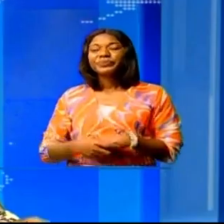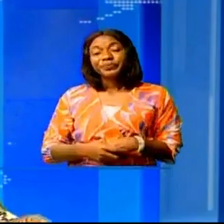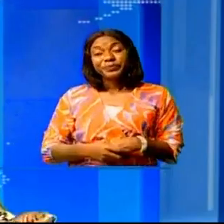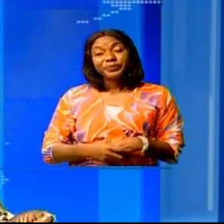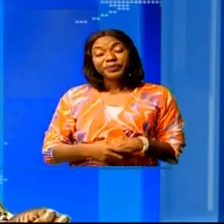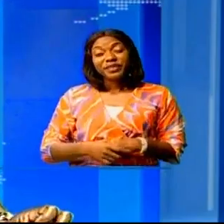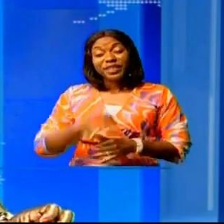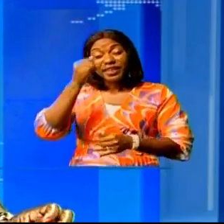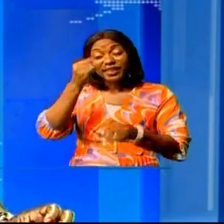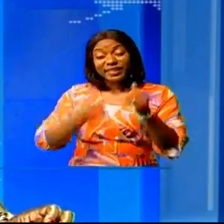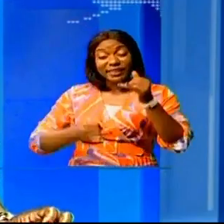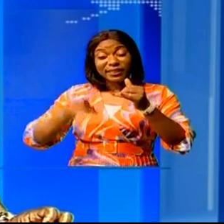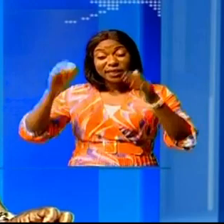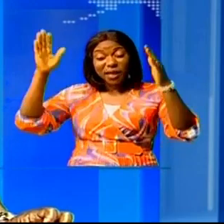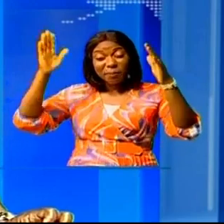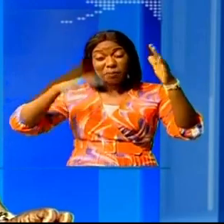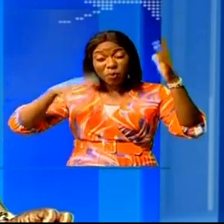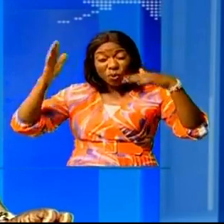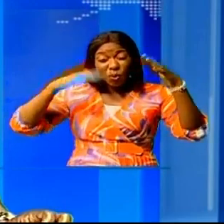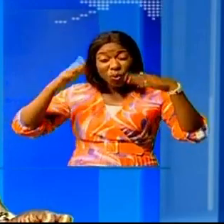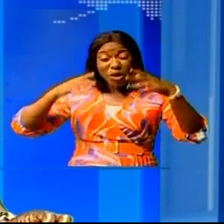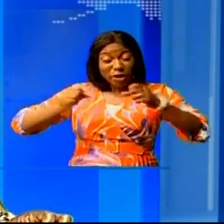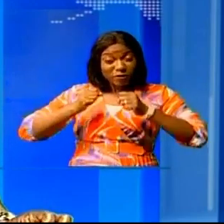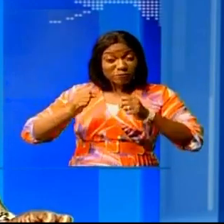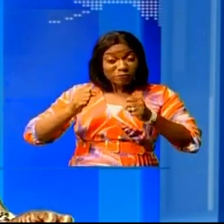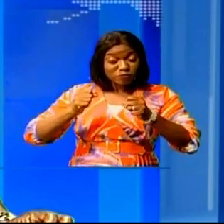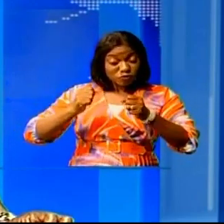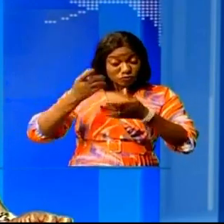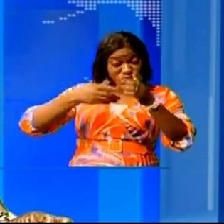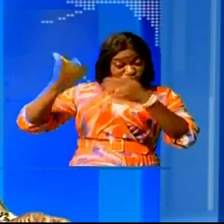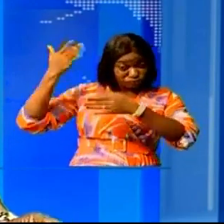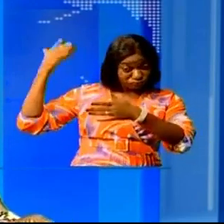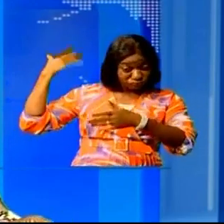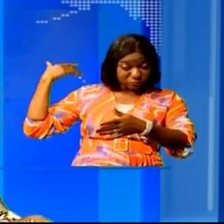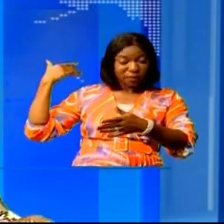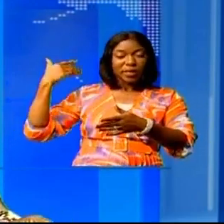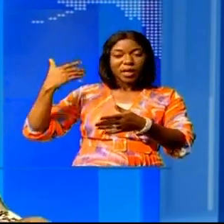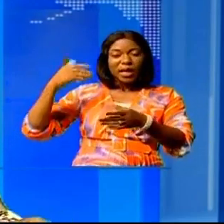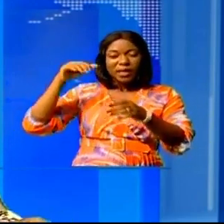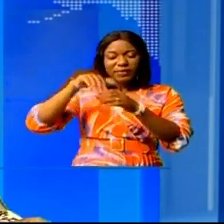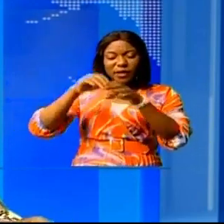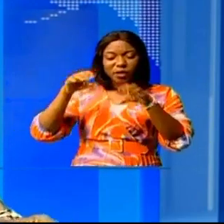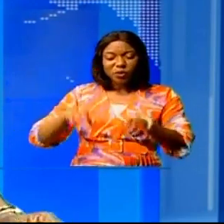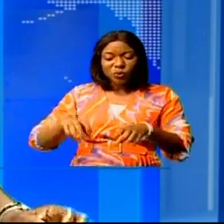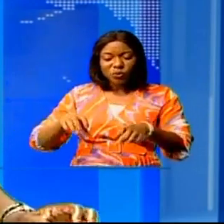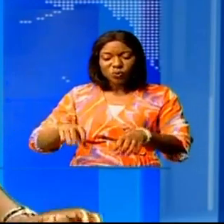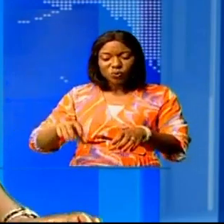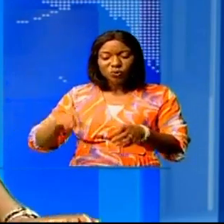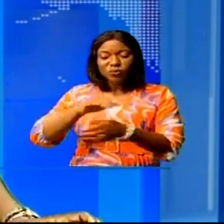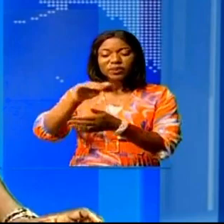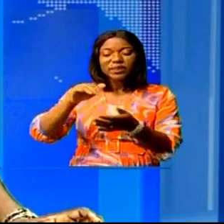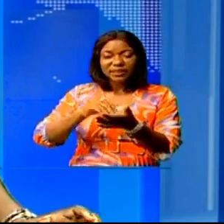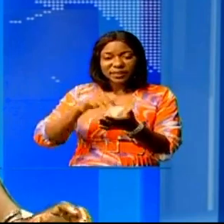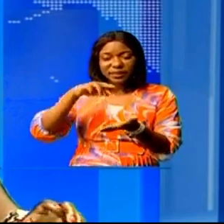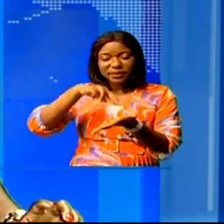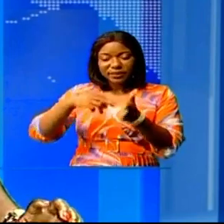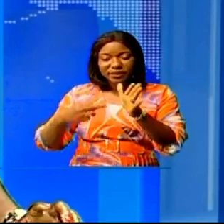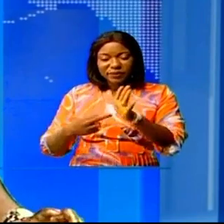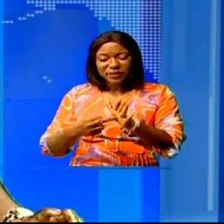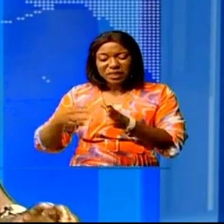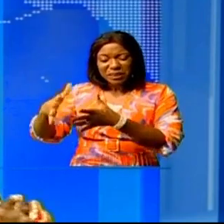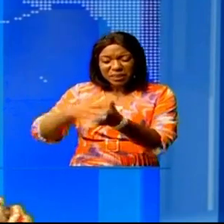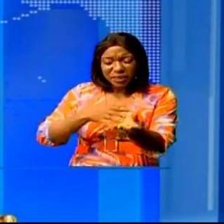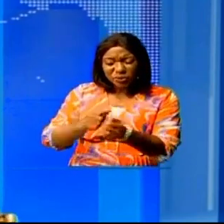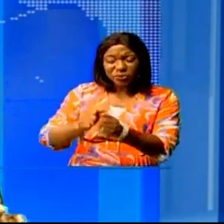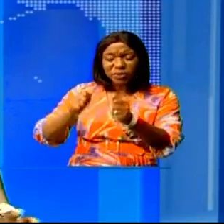Les dernières pluies diluviennes qui s'est abattue au Congo central a fait des dégâts dans les territoires des Madimba. L'honorable